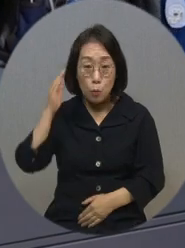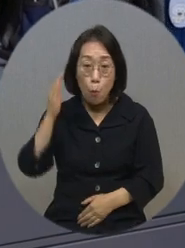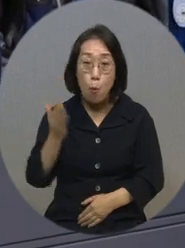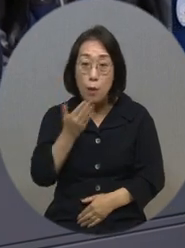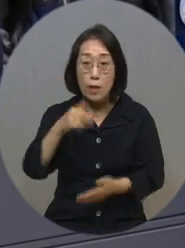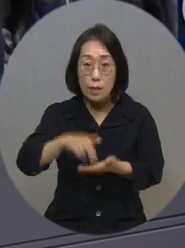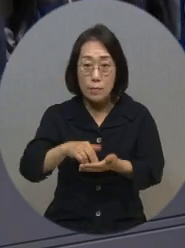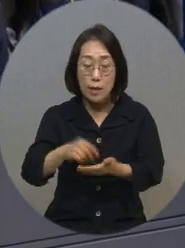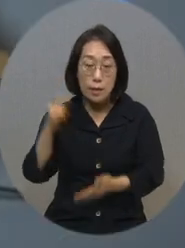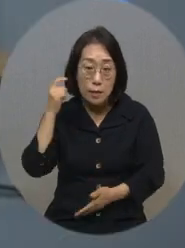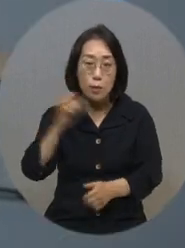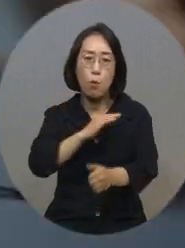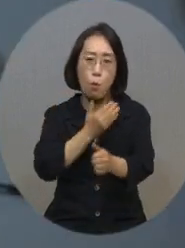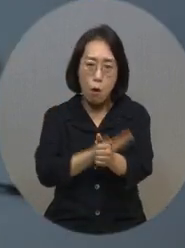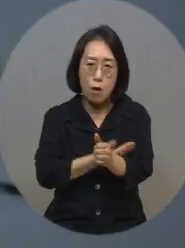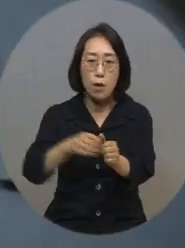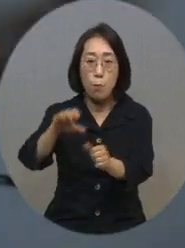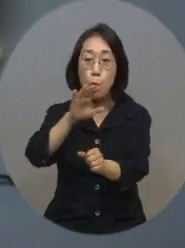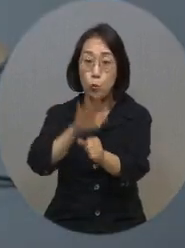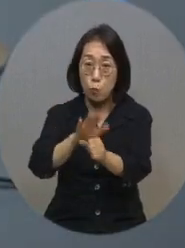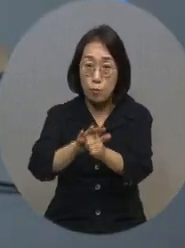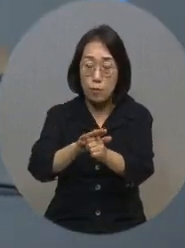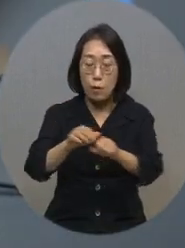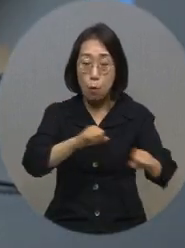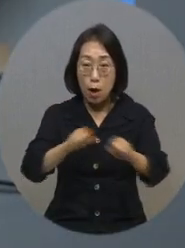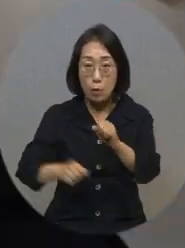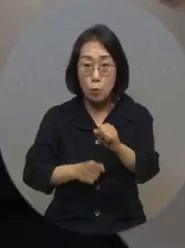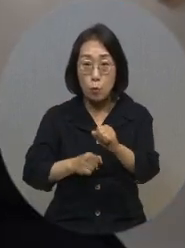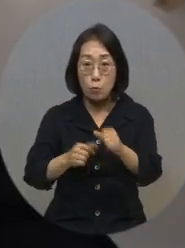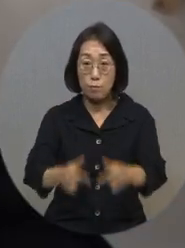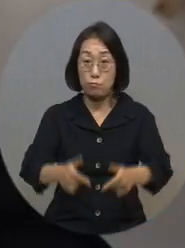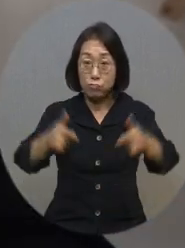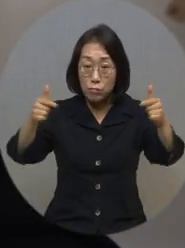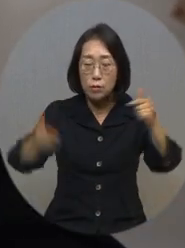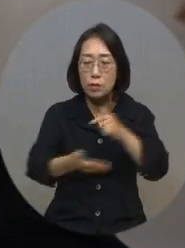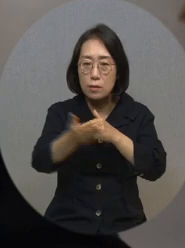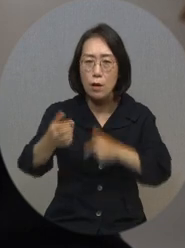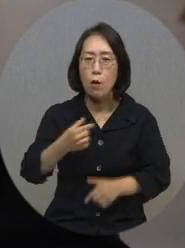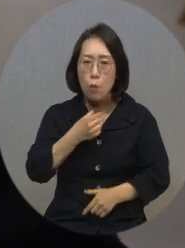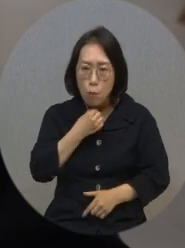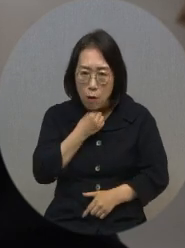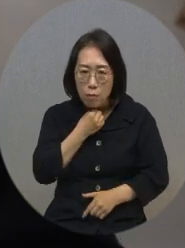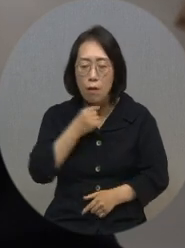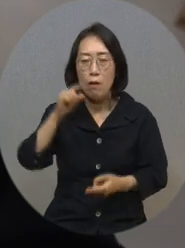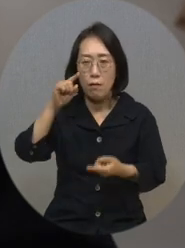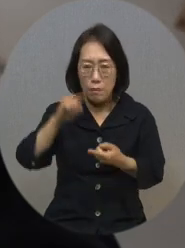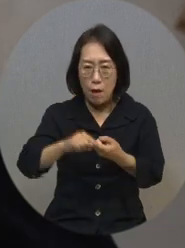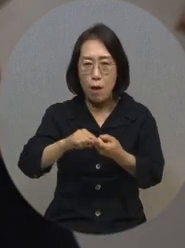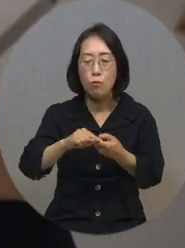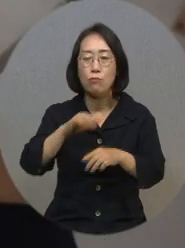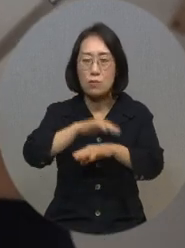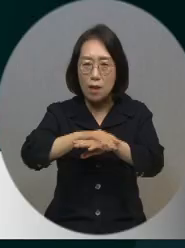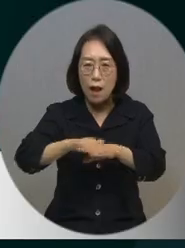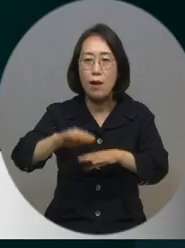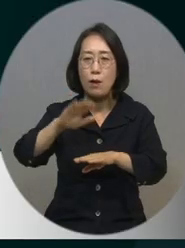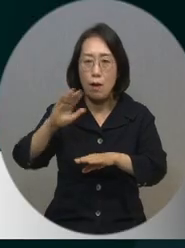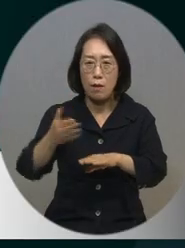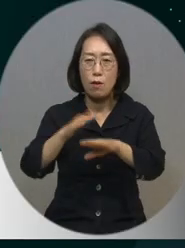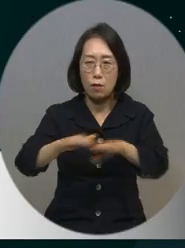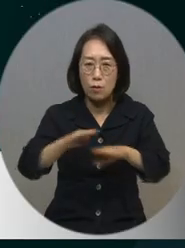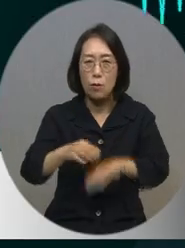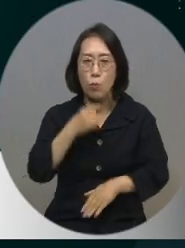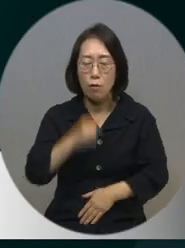청각장애인들의 들을 권리를 보장하기 위한 움직임이 일어나고 있는 만큼 그들의 염원이 하루빨리 이루어지기를 기대해봅니다.